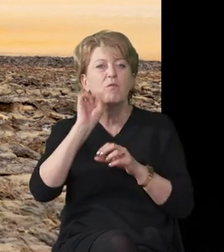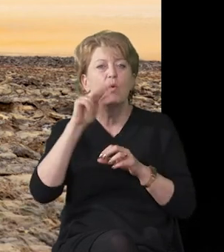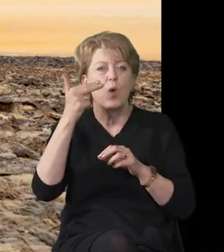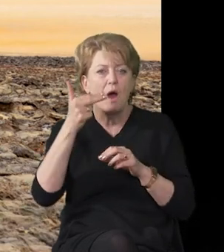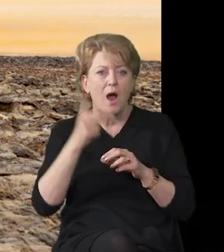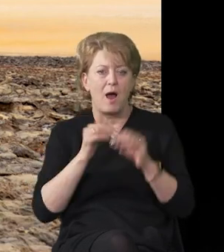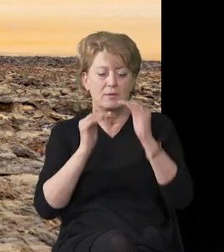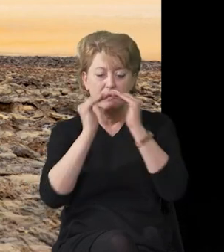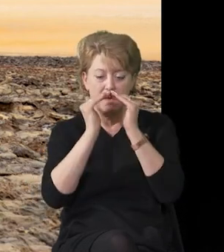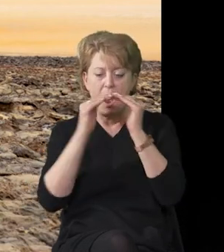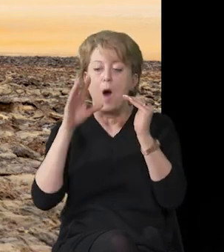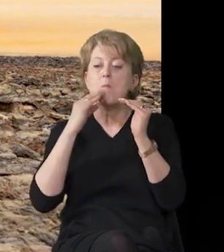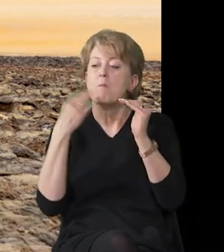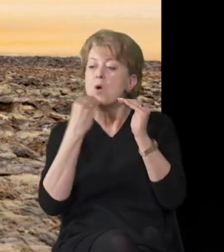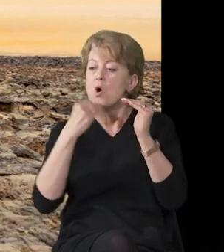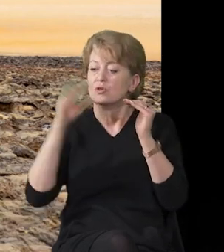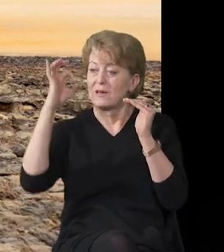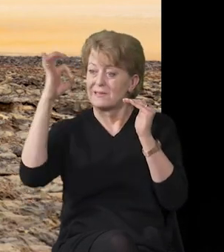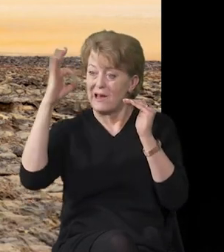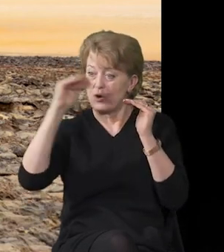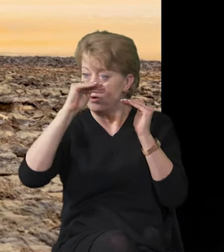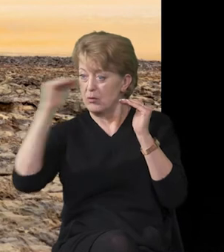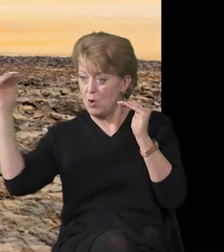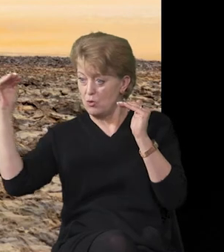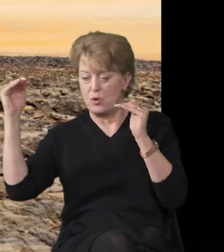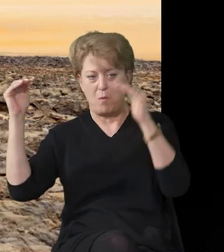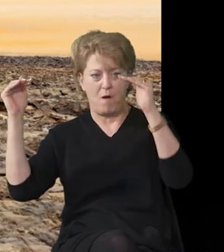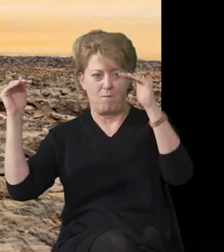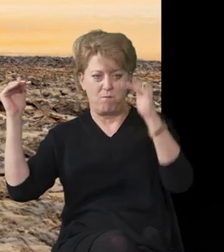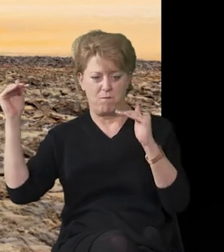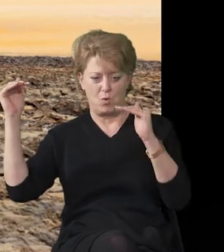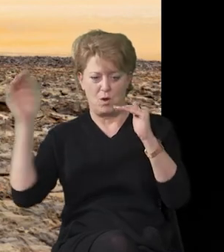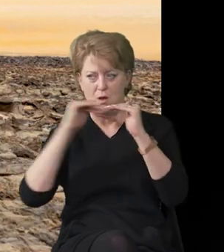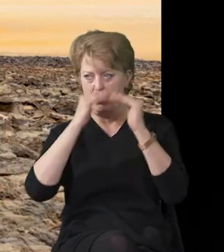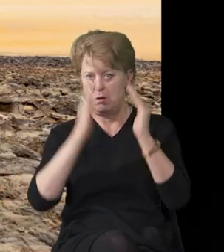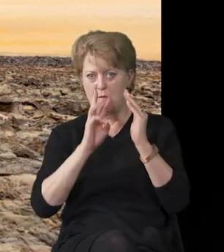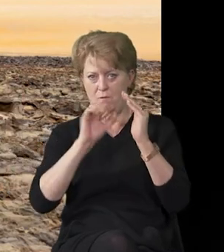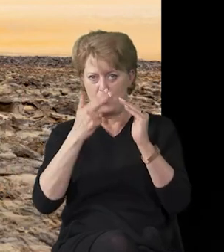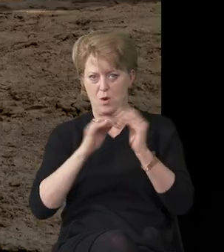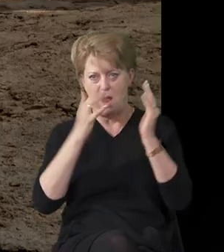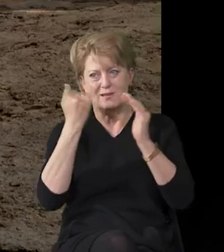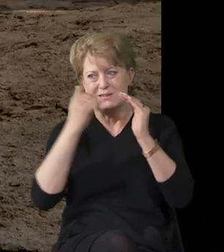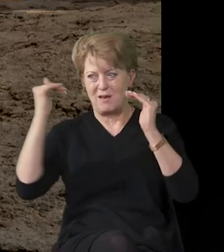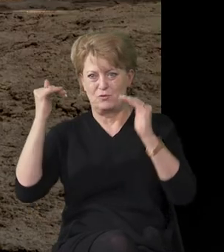poziomu morza. W zależności od aktywności to jest jakieś 45 czy 48 metrów.